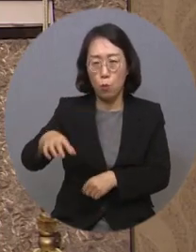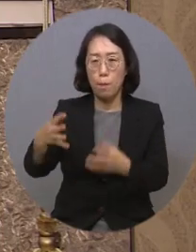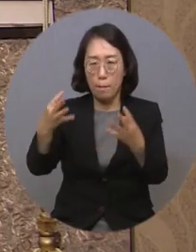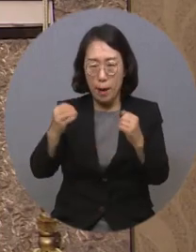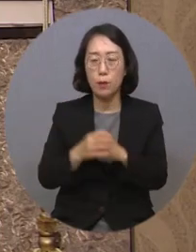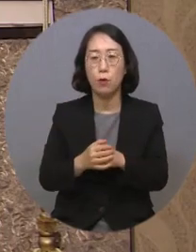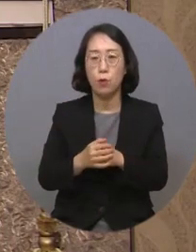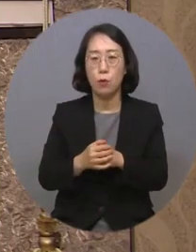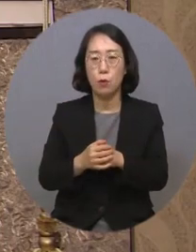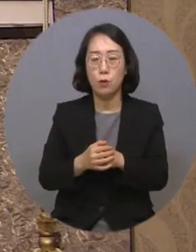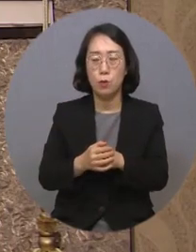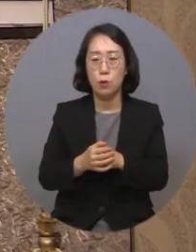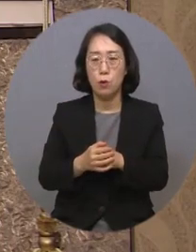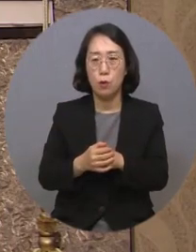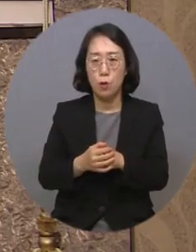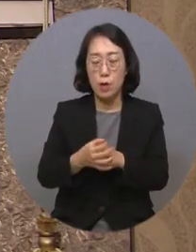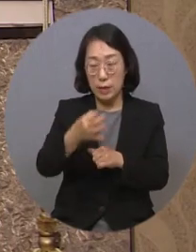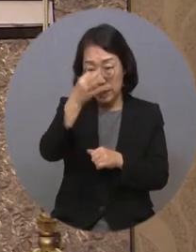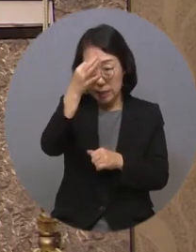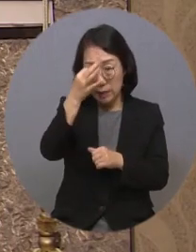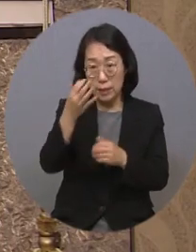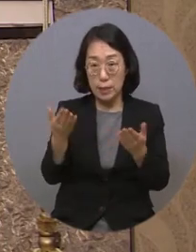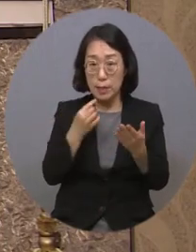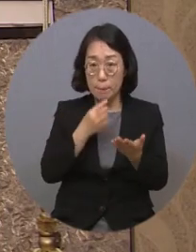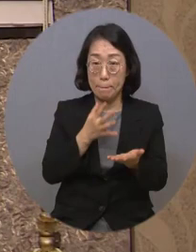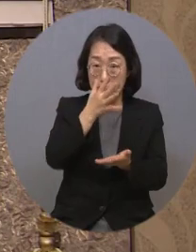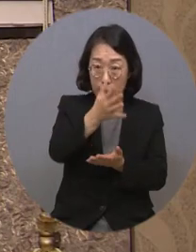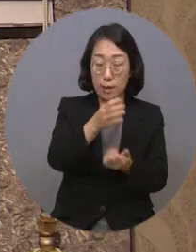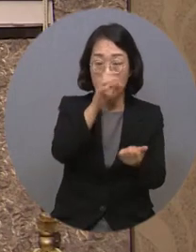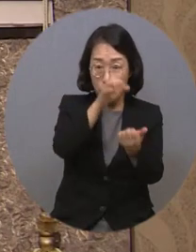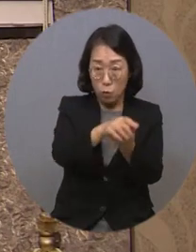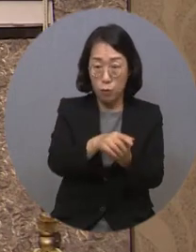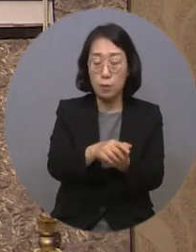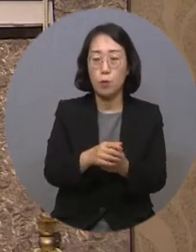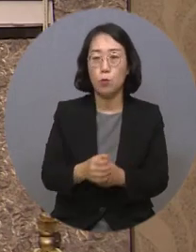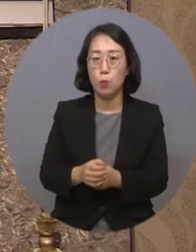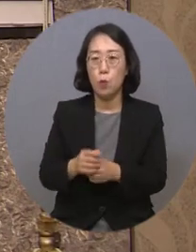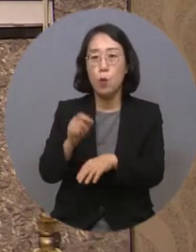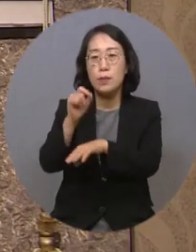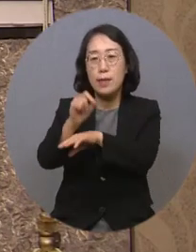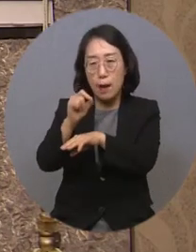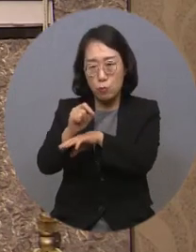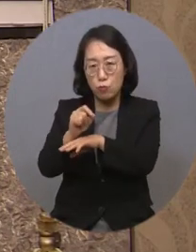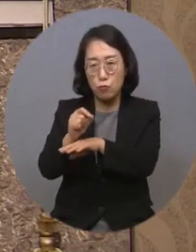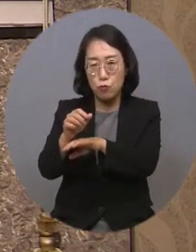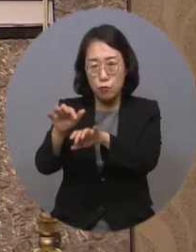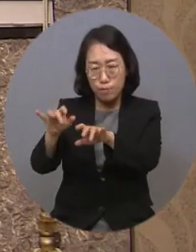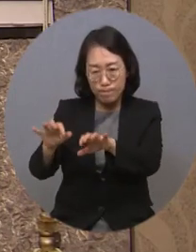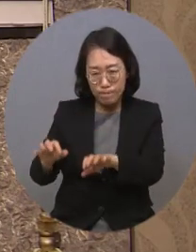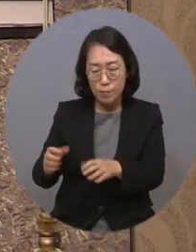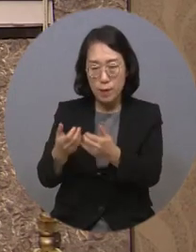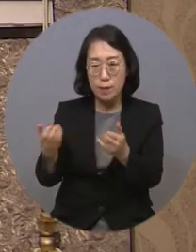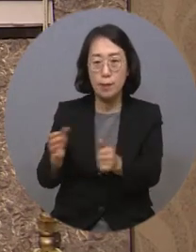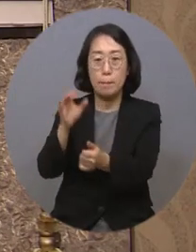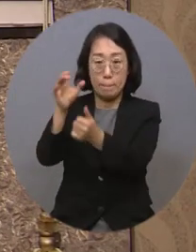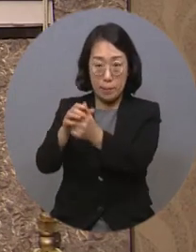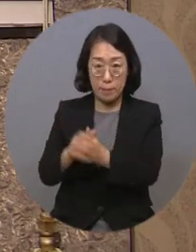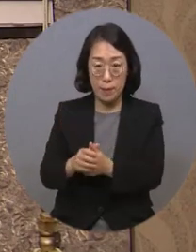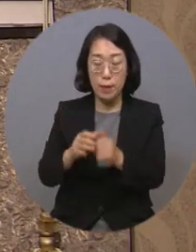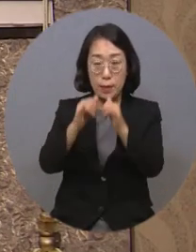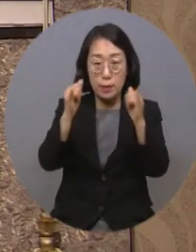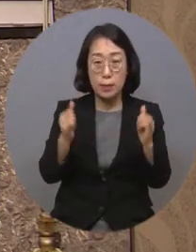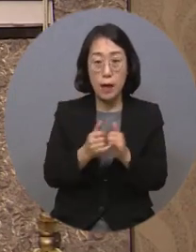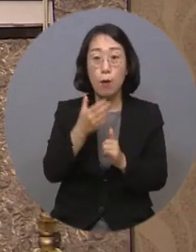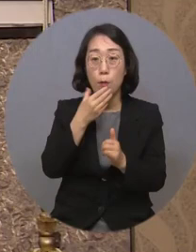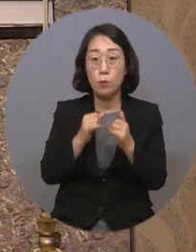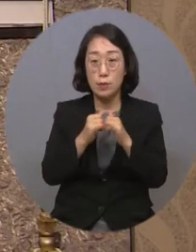요원을 좀 배치를 하고 또 의외로 사무적인 일이 좀 많습니다. 예. 사무원도 좀 배치를 하고 해서 사회복지사들은 온전히